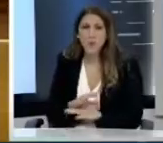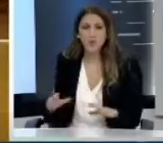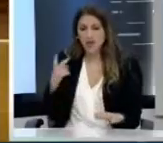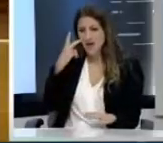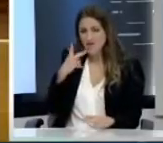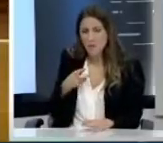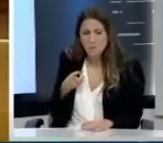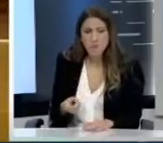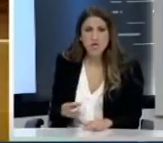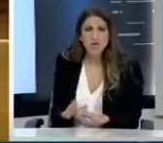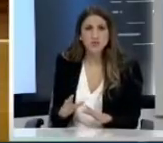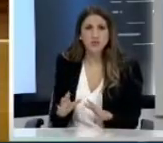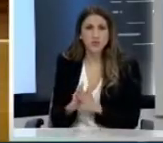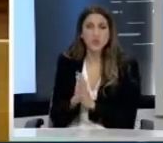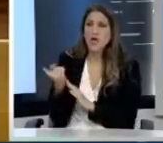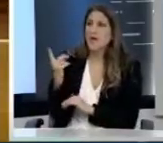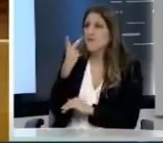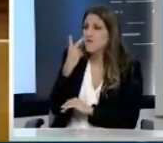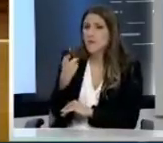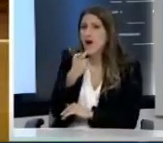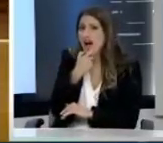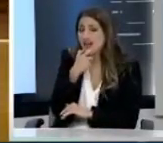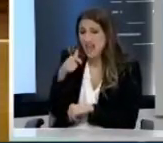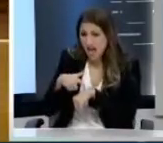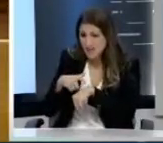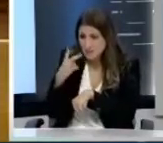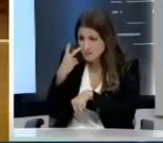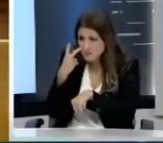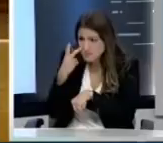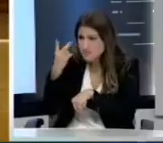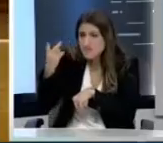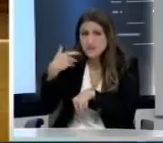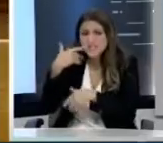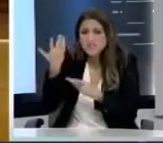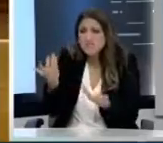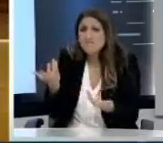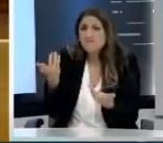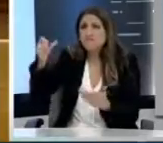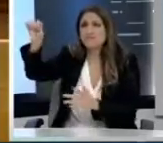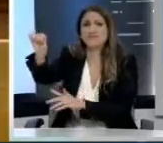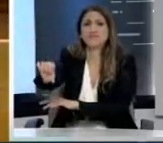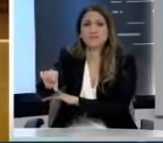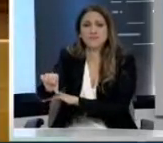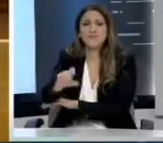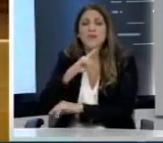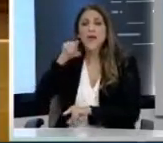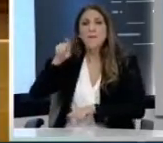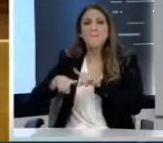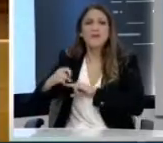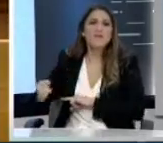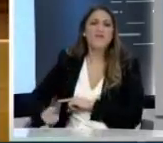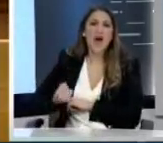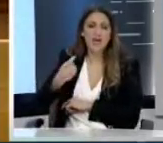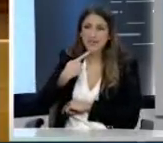υπάρχει ο μίσος. Βλέπω μια χώρα που δεν έχει καμία σχέση. Και όλο επειδή κάποιοι εθνικιστές